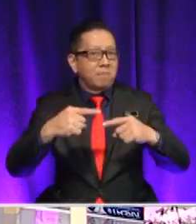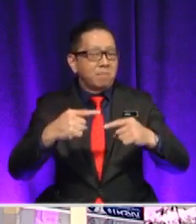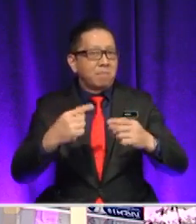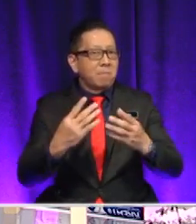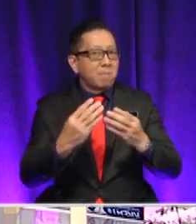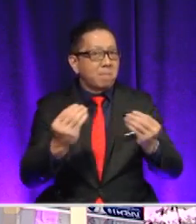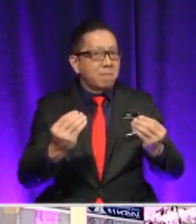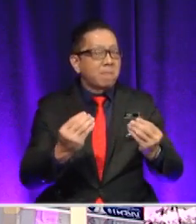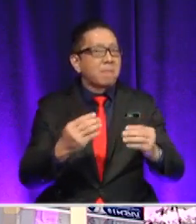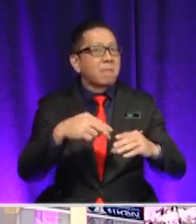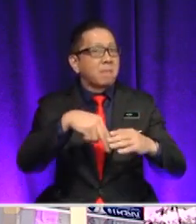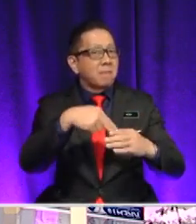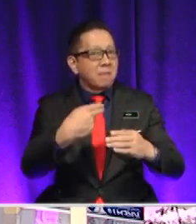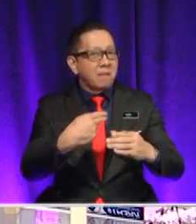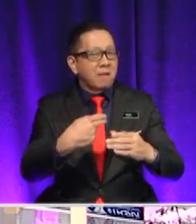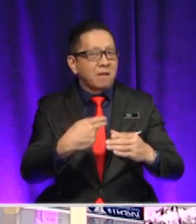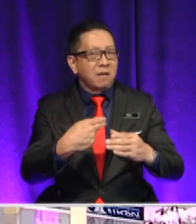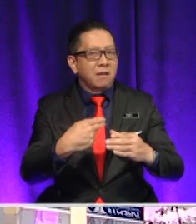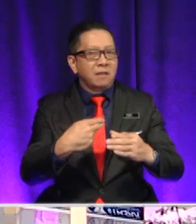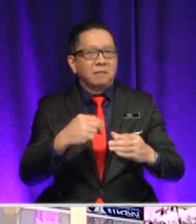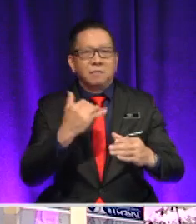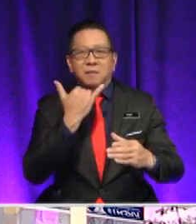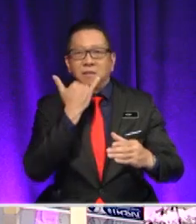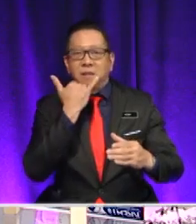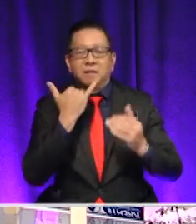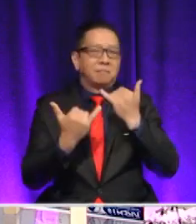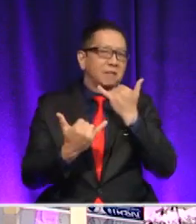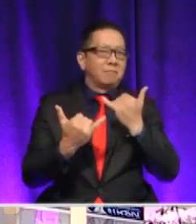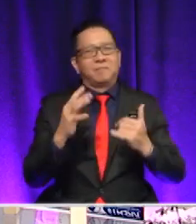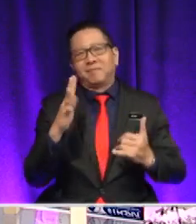kesiapan terlebih dahulu